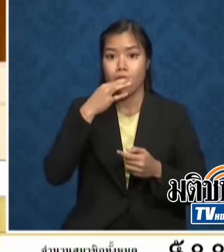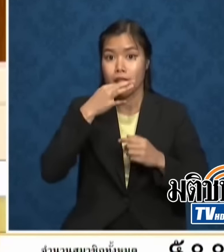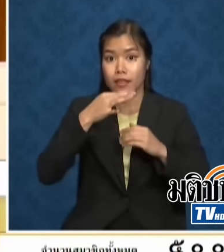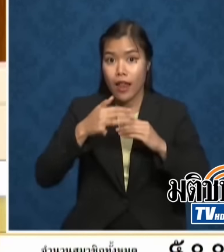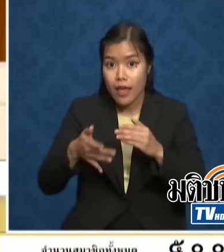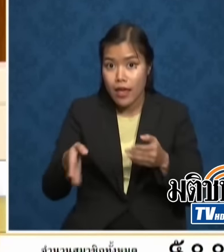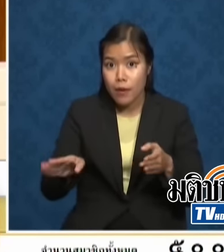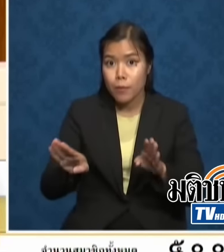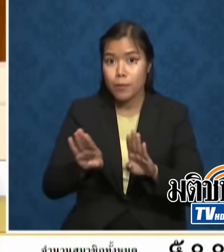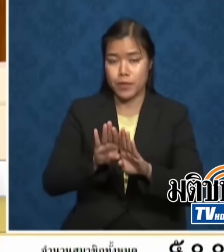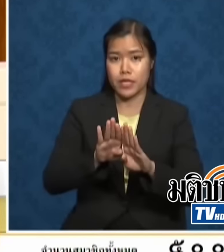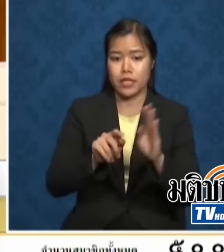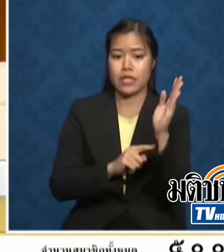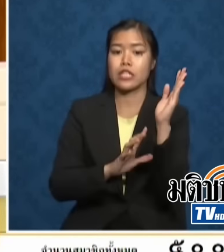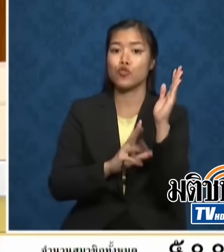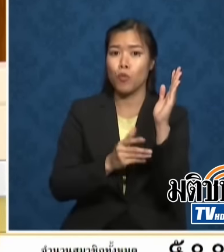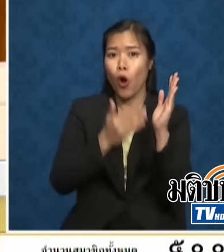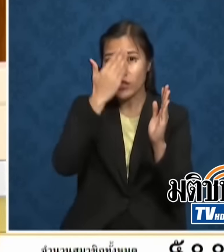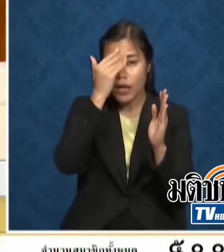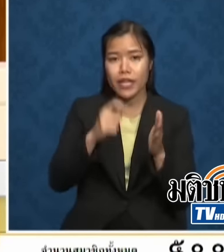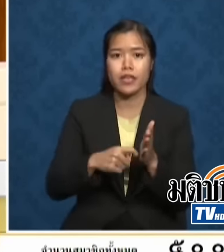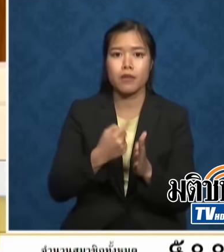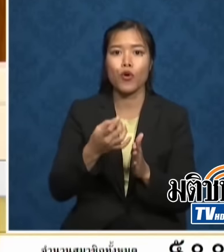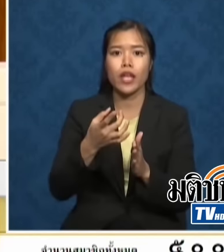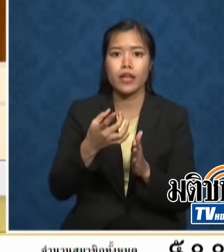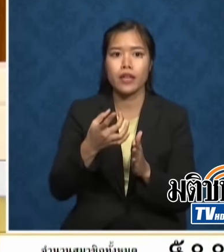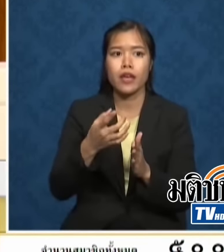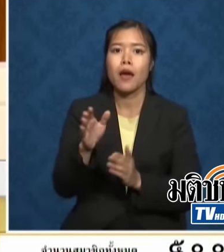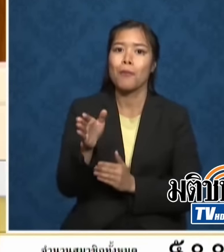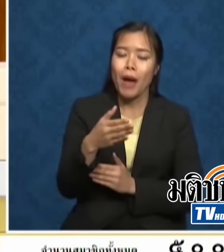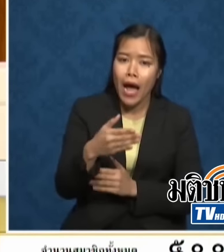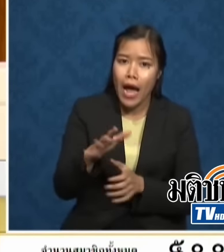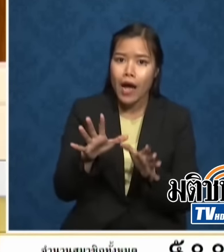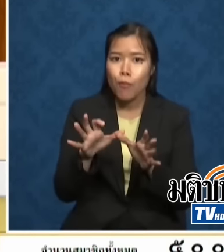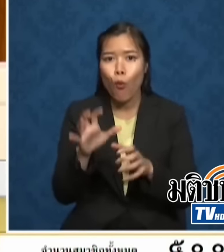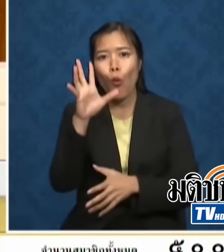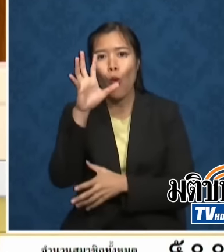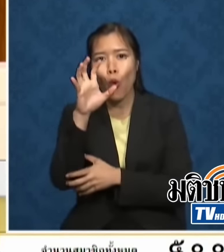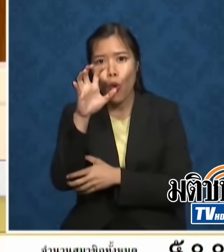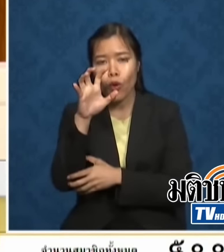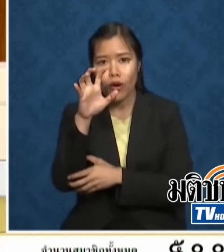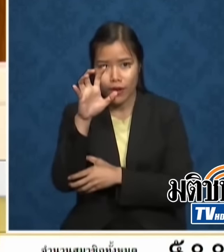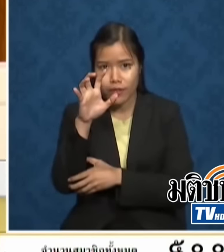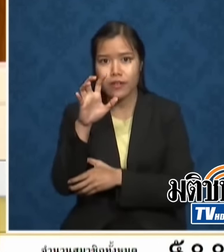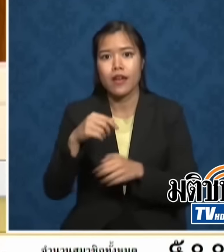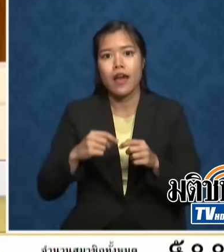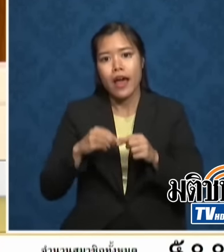รเพื่อปล่อยโอกาสให้สัตว์น้ำได้นะครับขยายพันธุ์ในช่วงฤดูกาลขยายพัน